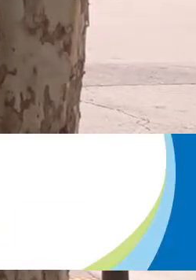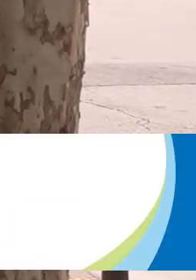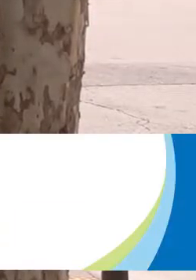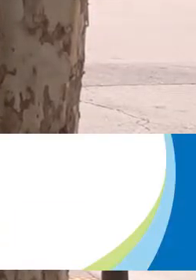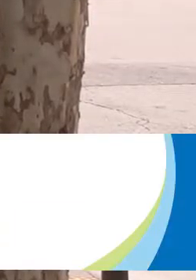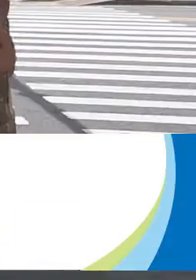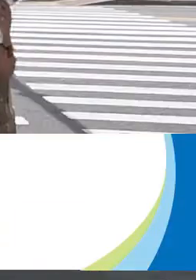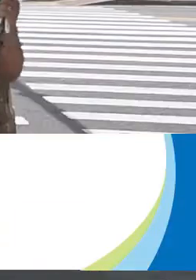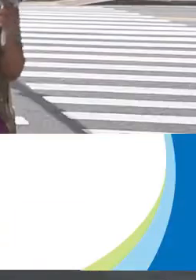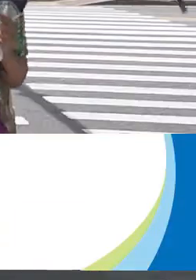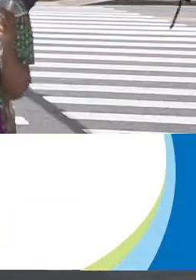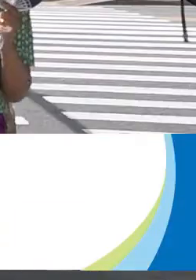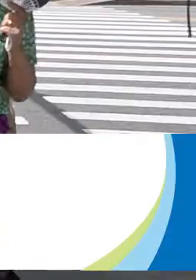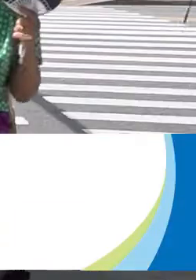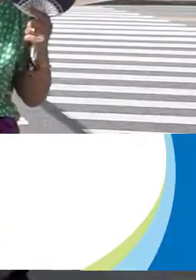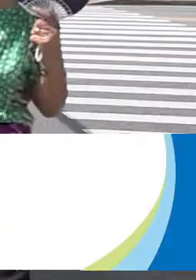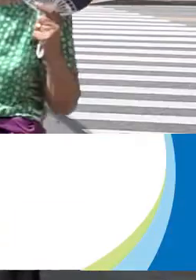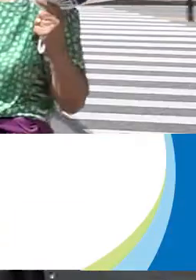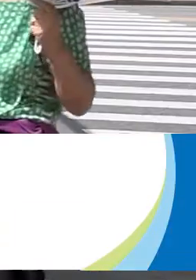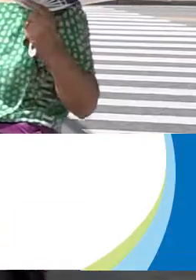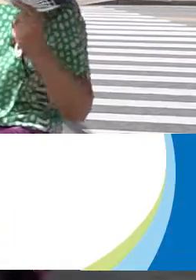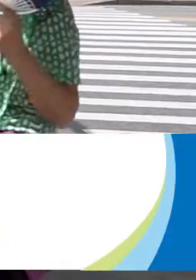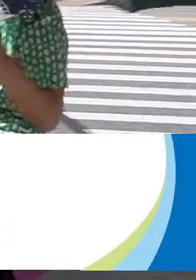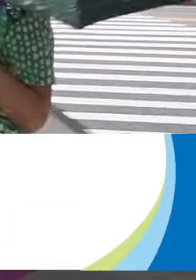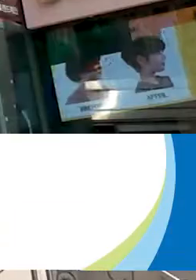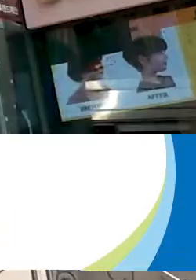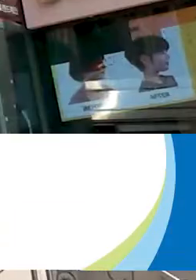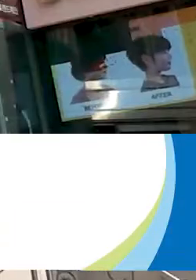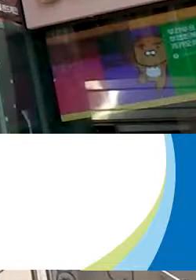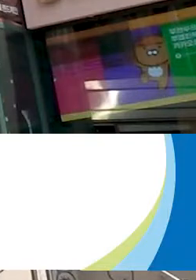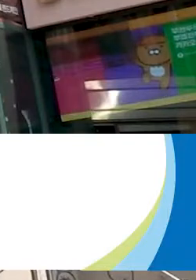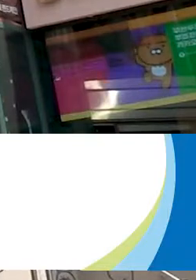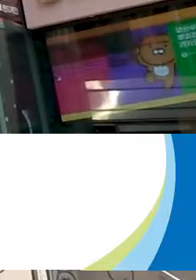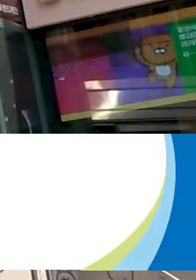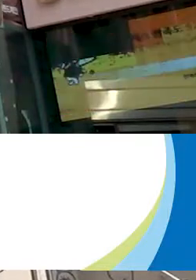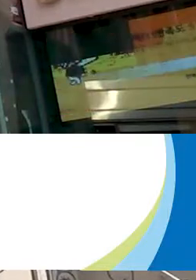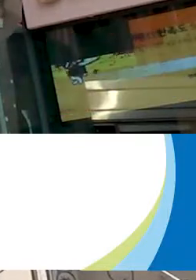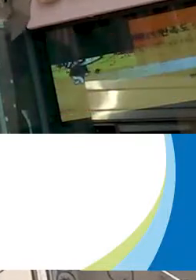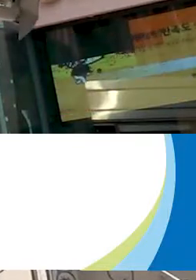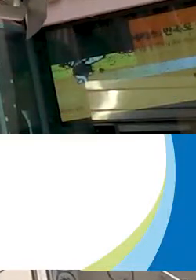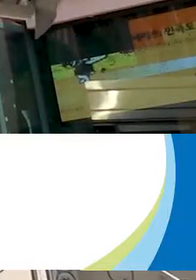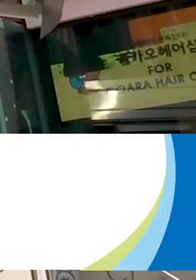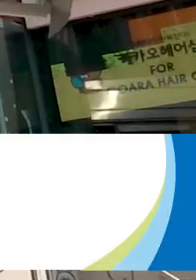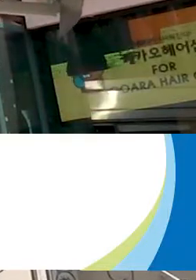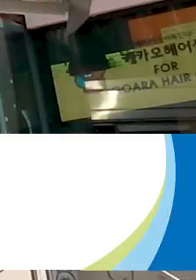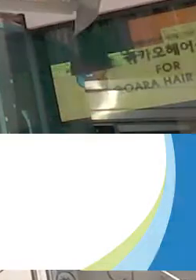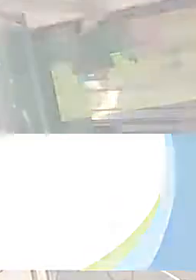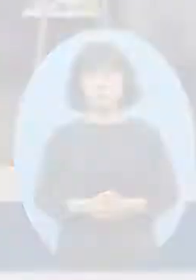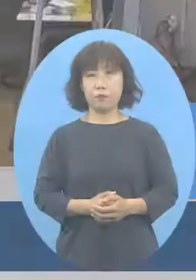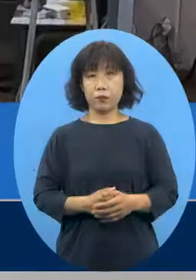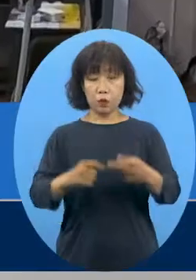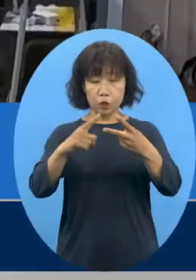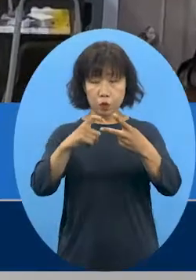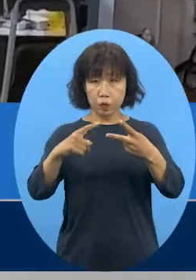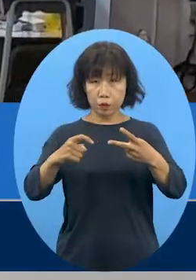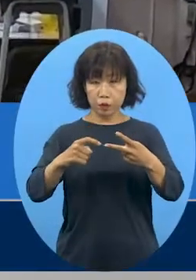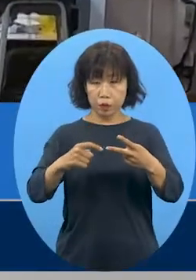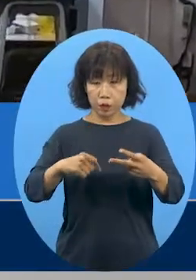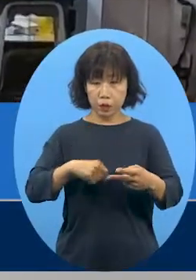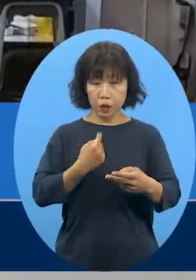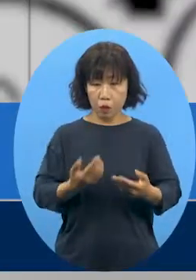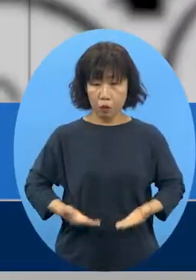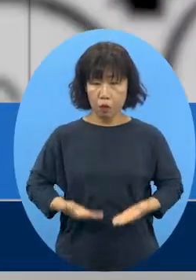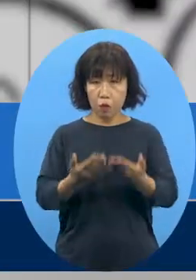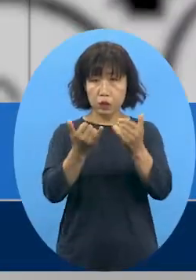그늘을 선사하는 디지털 시스템 스마트 그늘막 2개소를 시범 설치해 운영하고 있습니다 동대문구